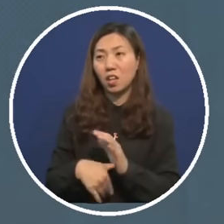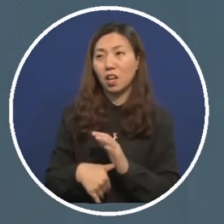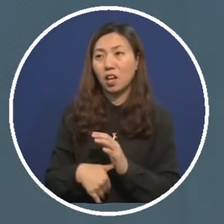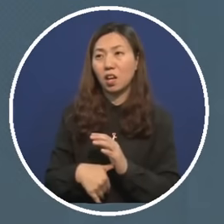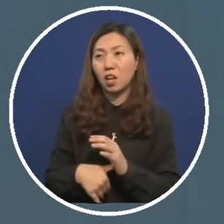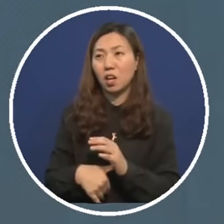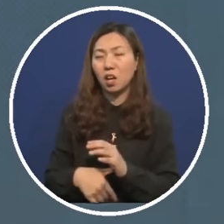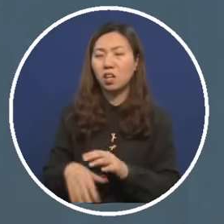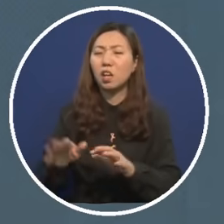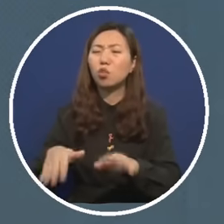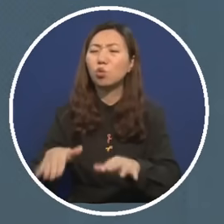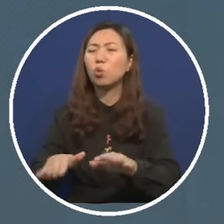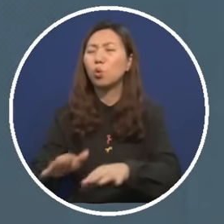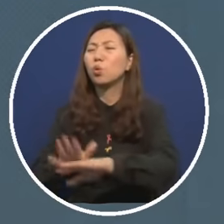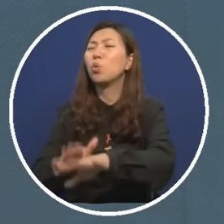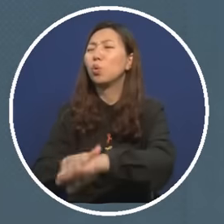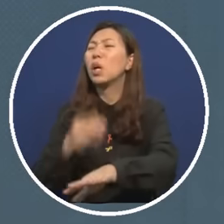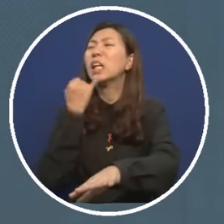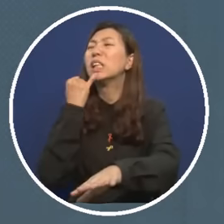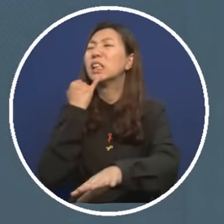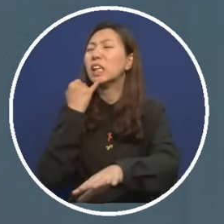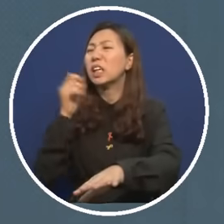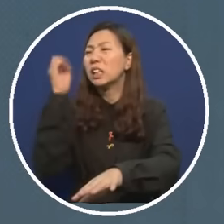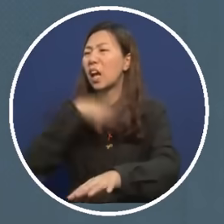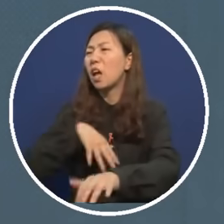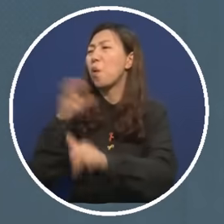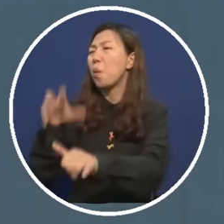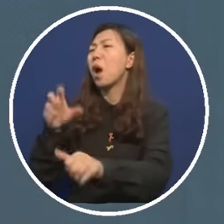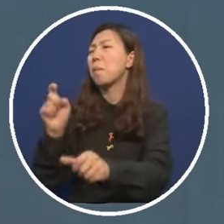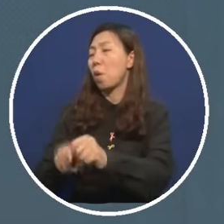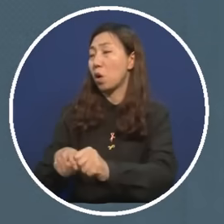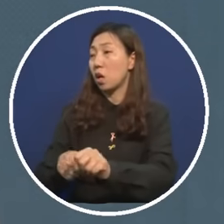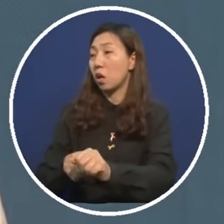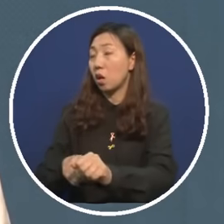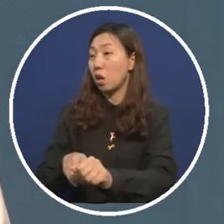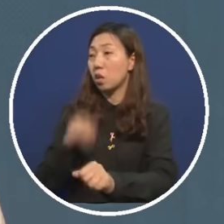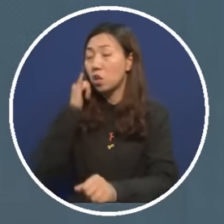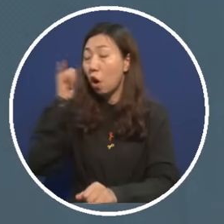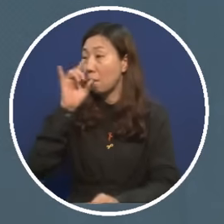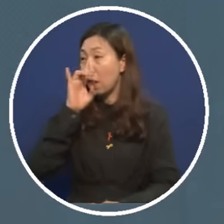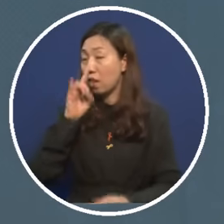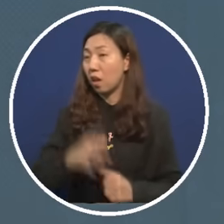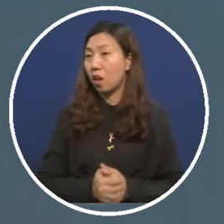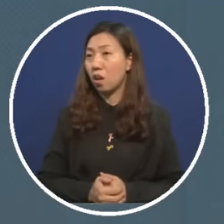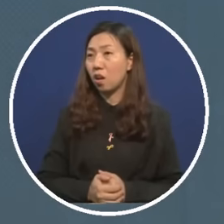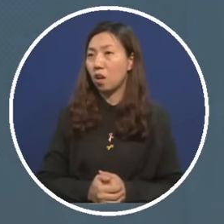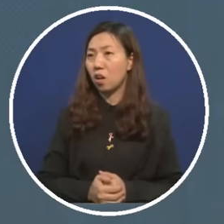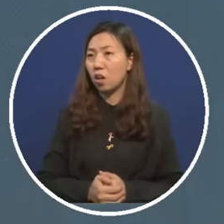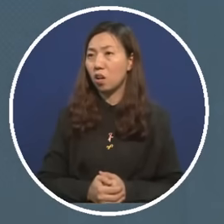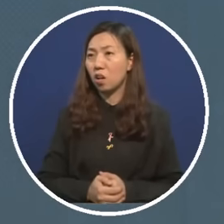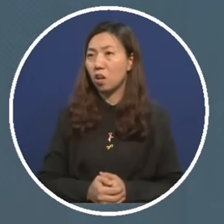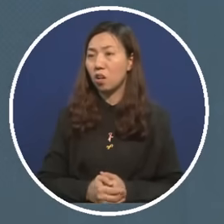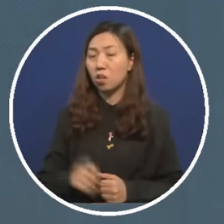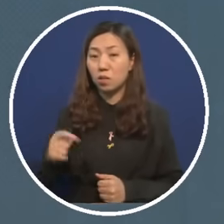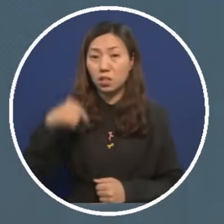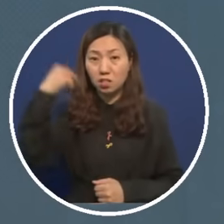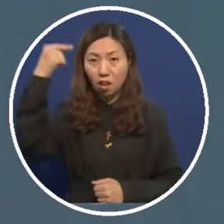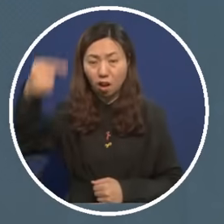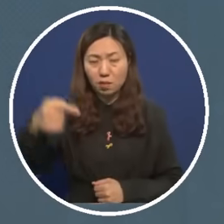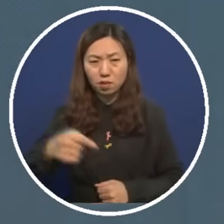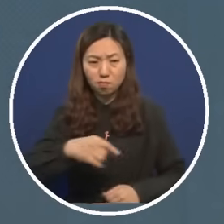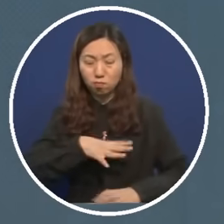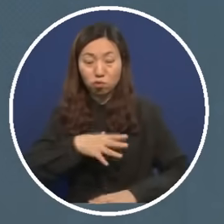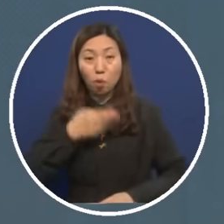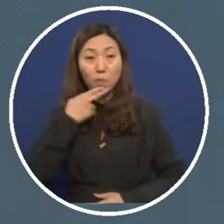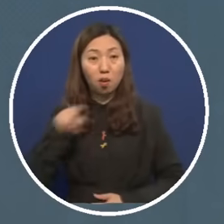아, 놔두세요, 놔두세요. 괜찮아요. 그냥 내가 혼내주려고 전화했어요. 이러면 안 됩니다. 그러면 이제 간을 보고 다음부터는 겁을 안